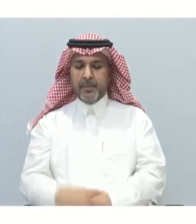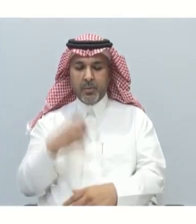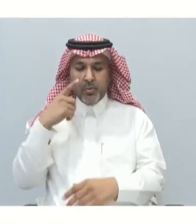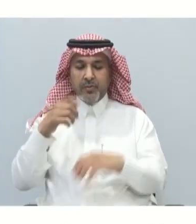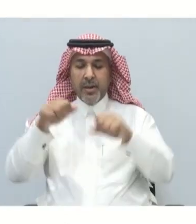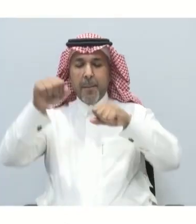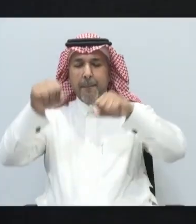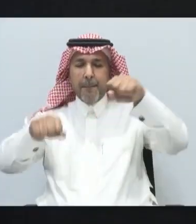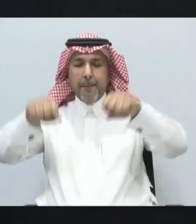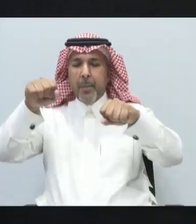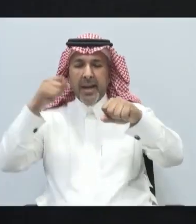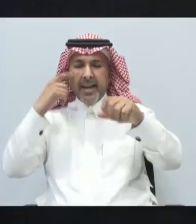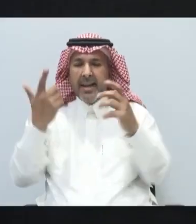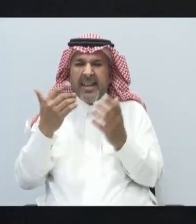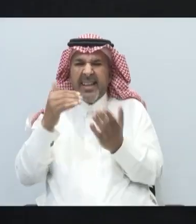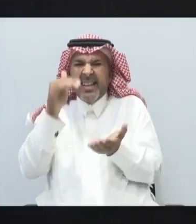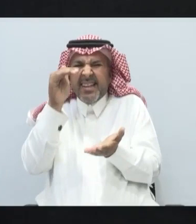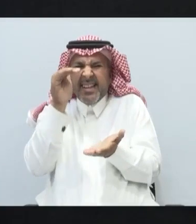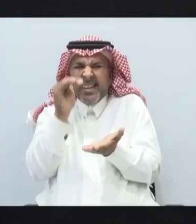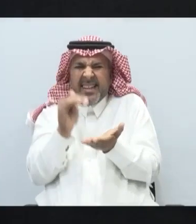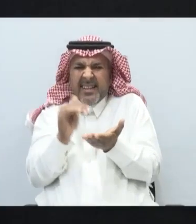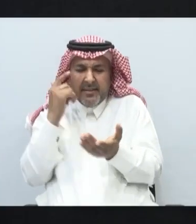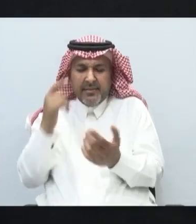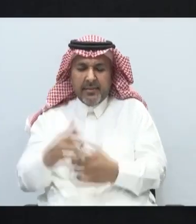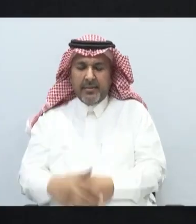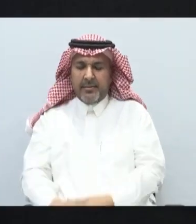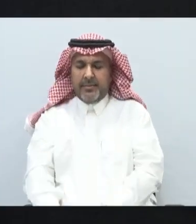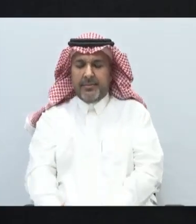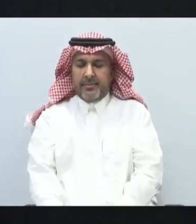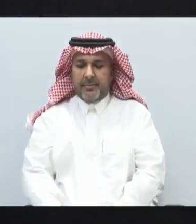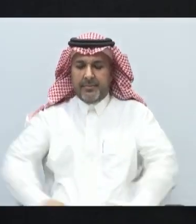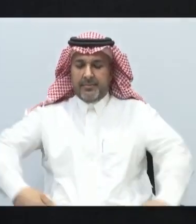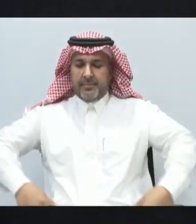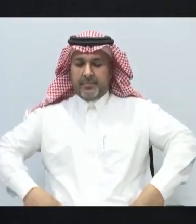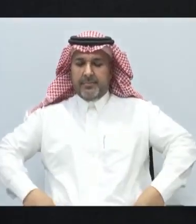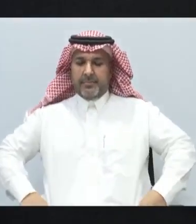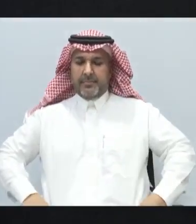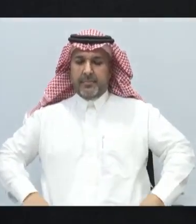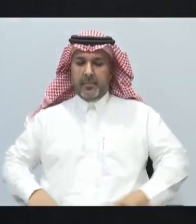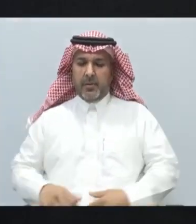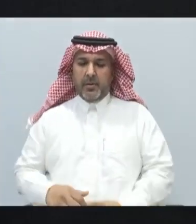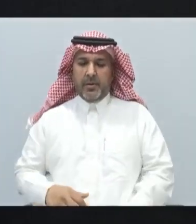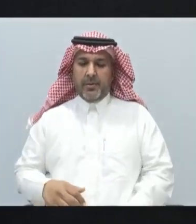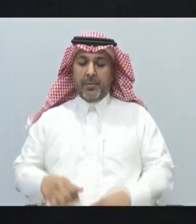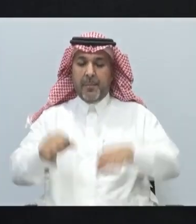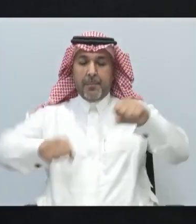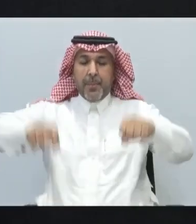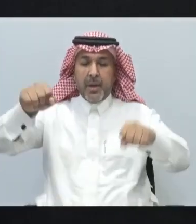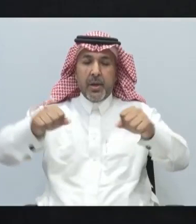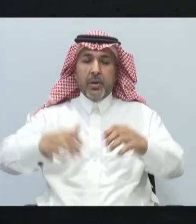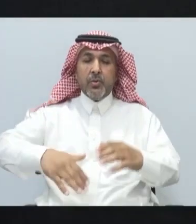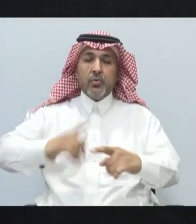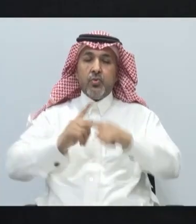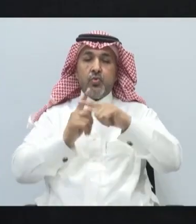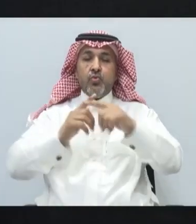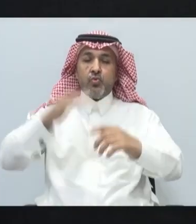ان الميل هنا منخفض الميل منخفض فبالتالي يعني لو انت زدت الانتاج بشكل كبير ما راح يعادل